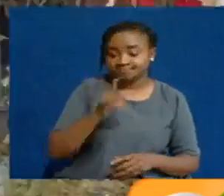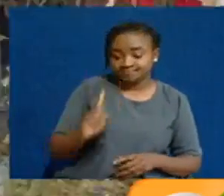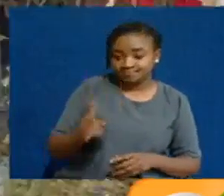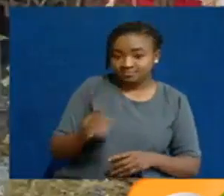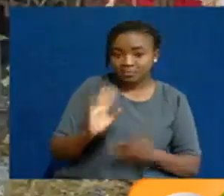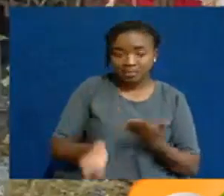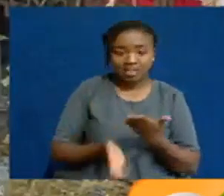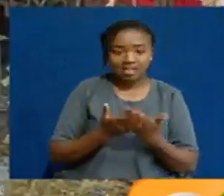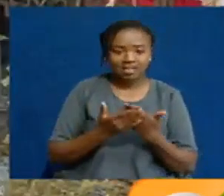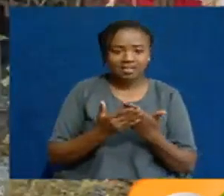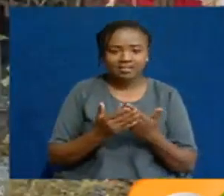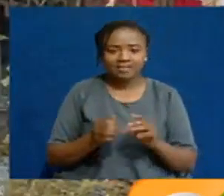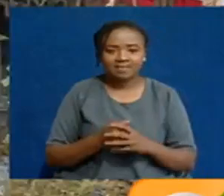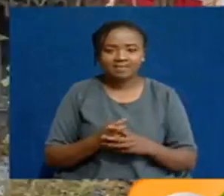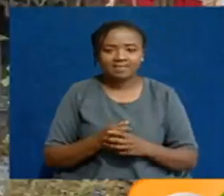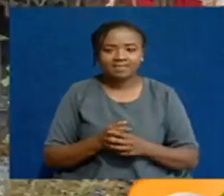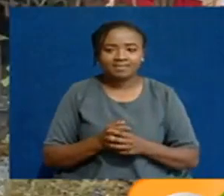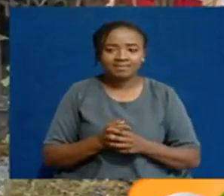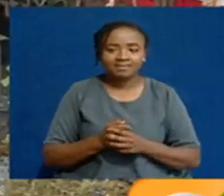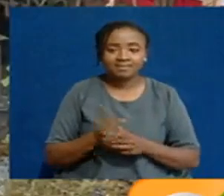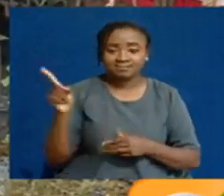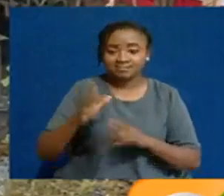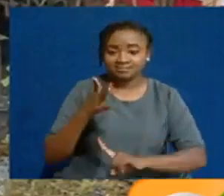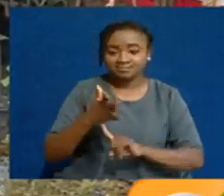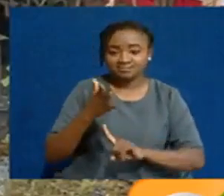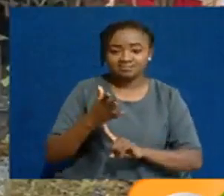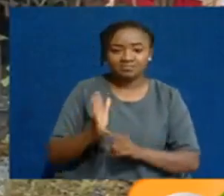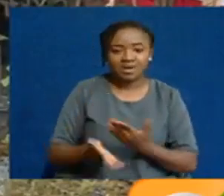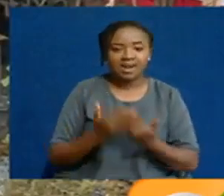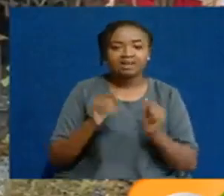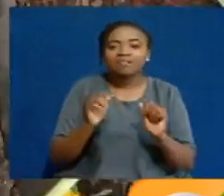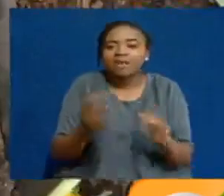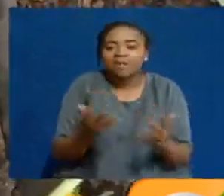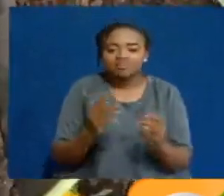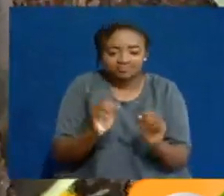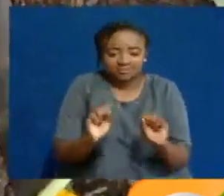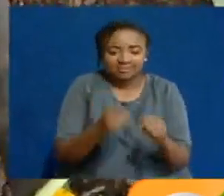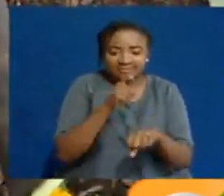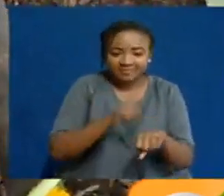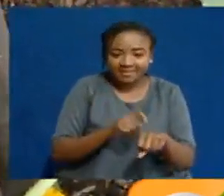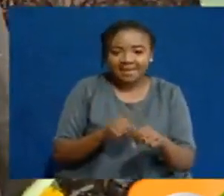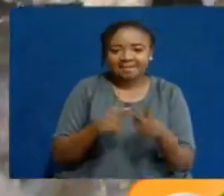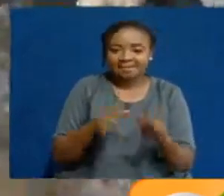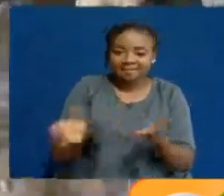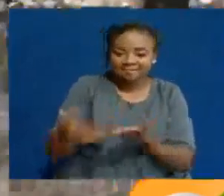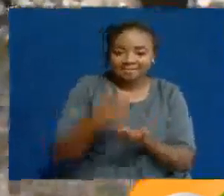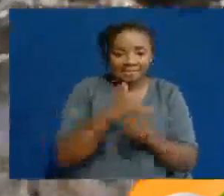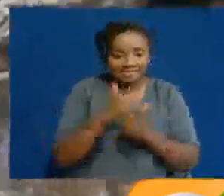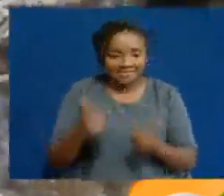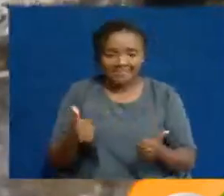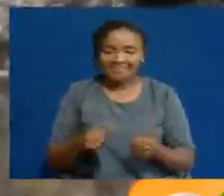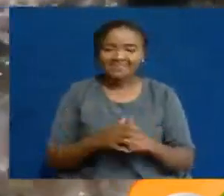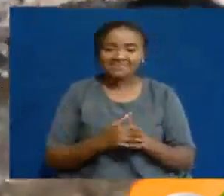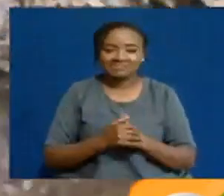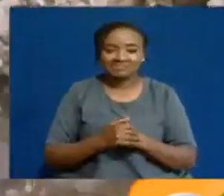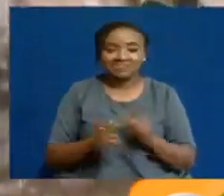automated. Kulingana na mvumbuzi huyu, teknolojia hii itaokoa muda na kuongeza mavuno kwa kuruhusu wakulima kupata mazao